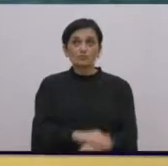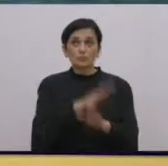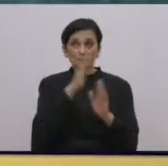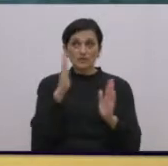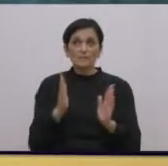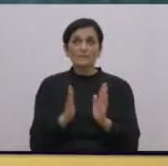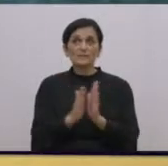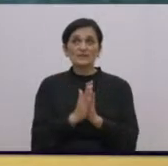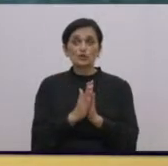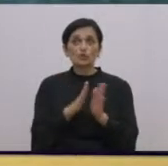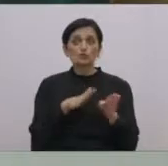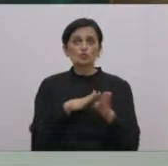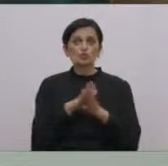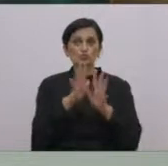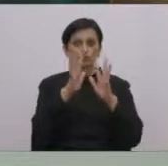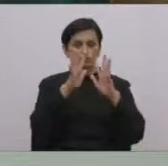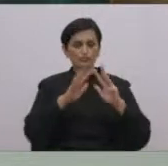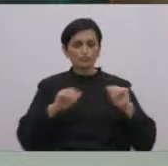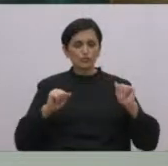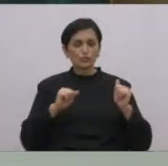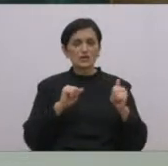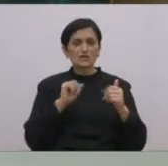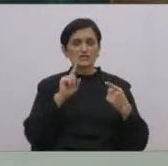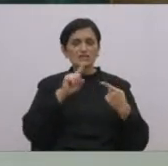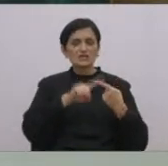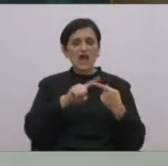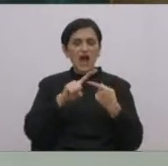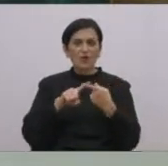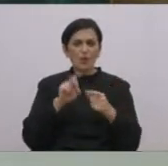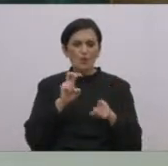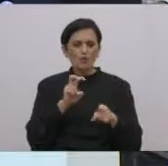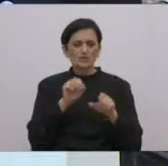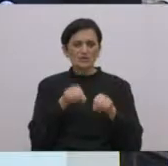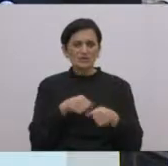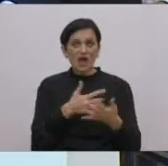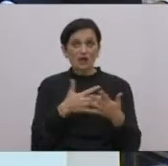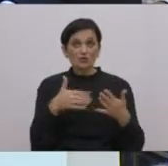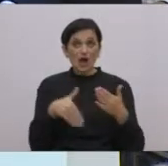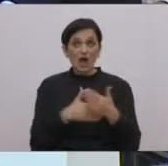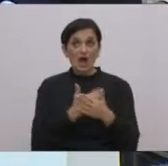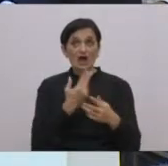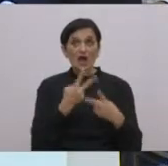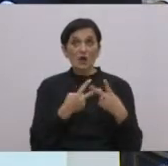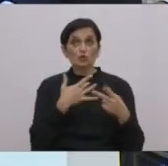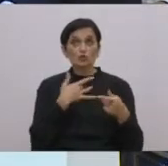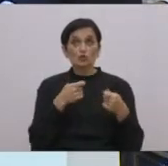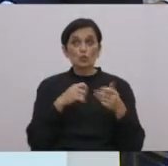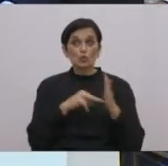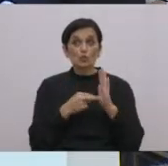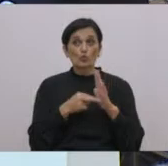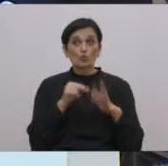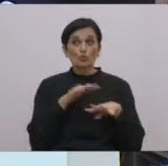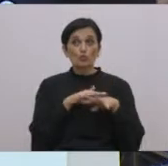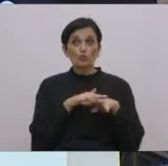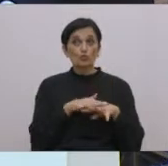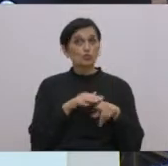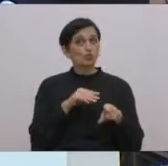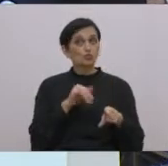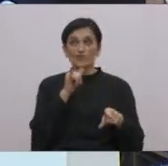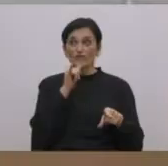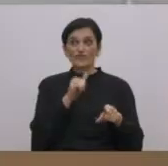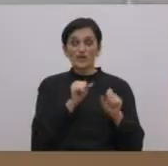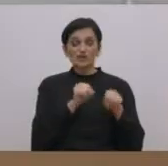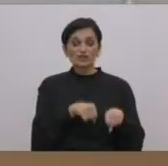მთლიანობაში სრულად მოშლილი არის ასევე საკომუნიკაციო საშუალებებიც. ახალციხის მუნიციპალიტეტის ბიუჯეტი ამას ვერ